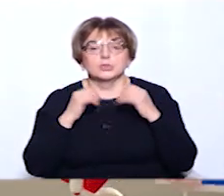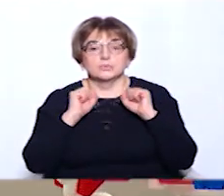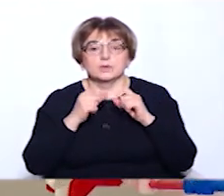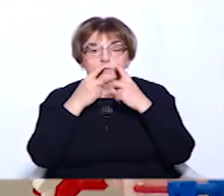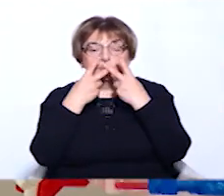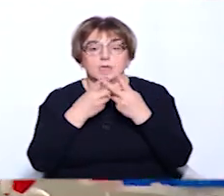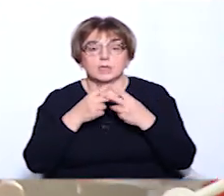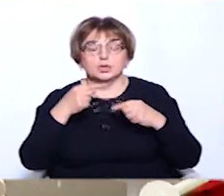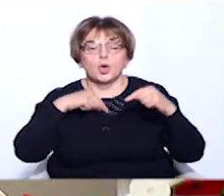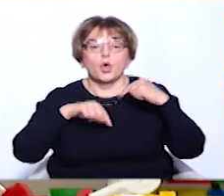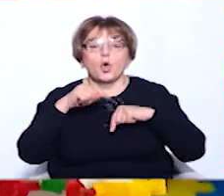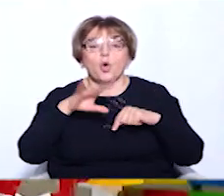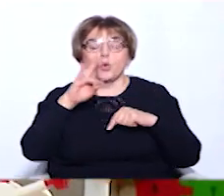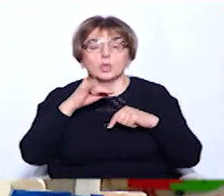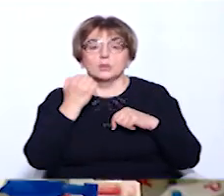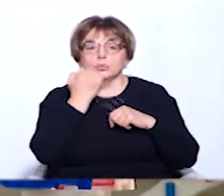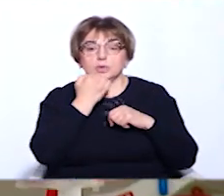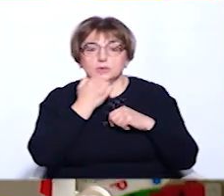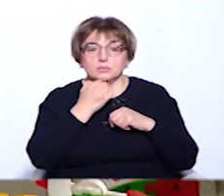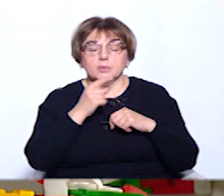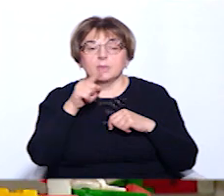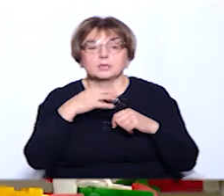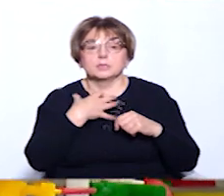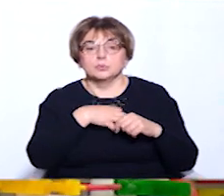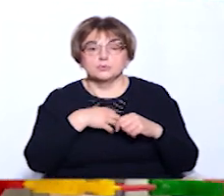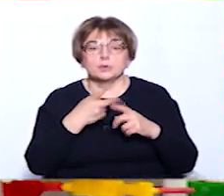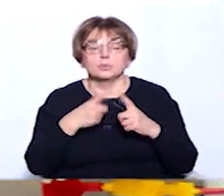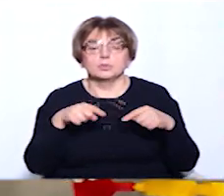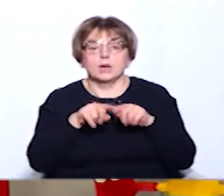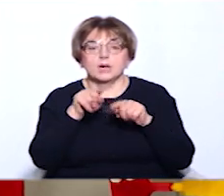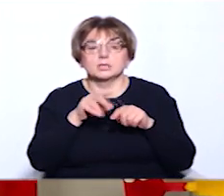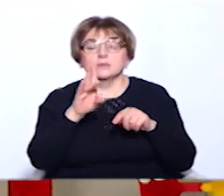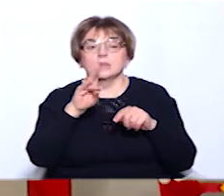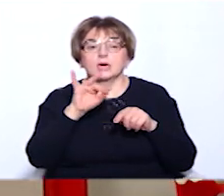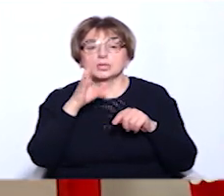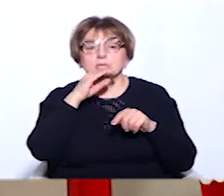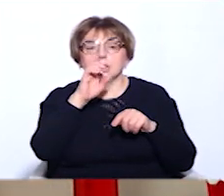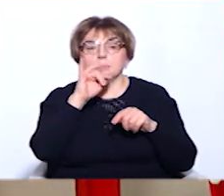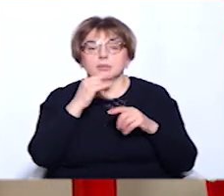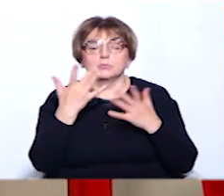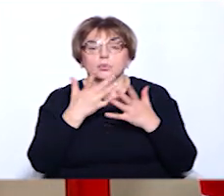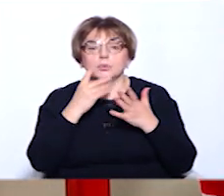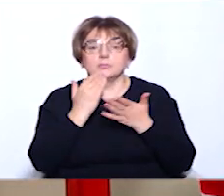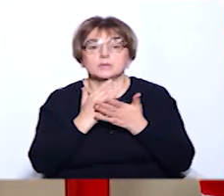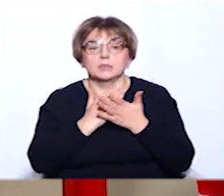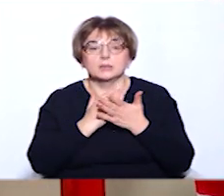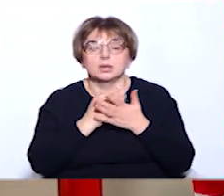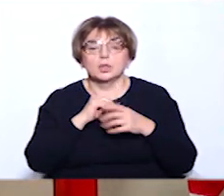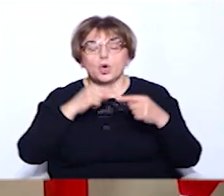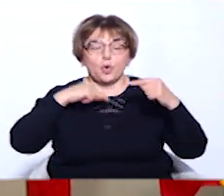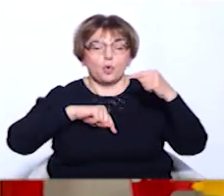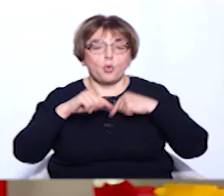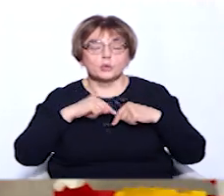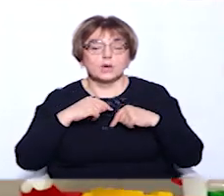განვიხილეთ ორგანული ნივთიერებები, მათი მნიშვნელობა და ასევე ნახშირწყალბადები, რომლებიც წარმოადგენენ ორგანული